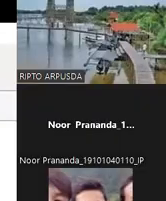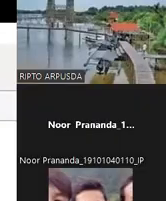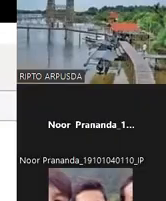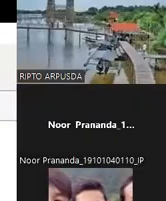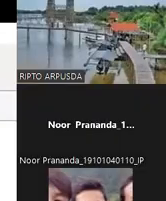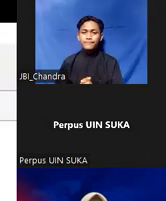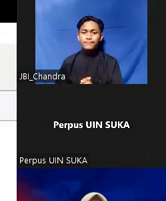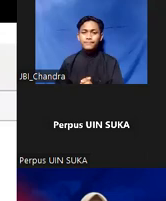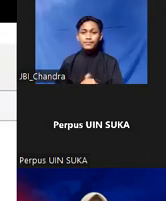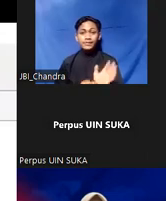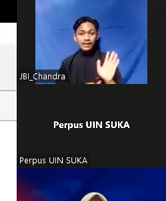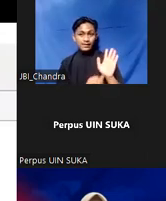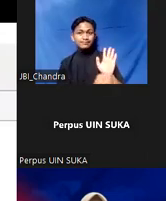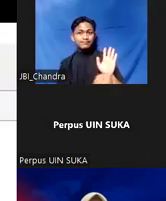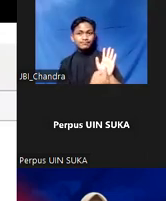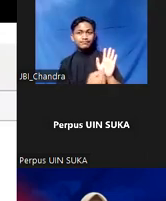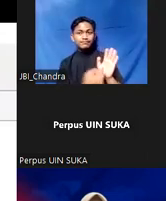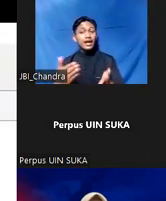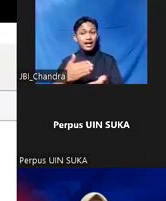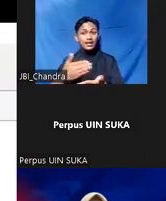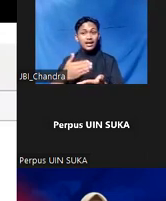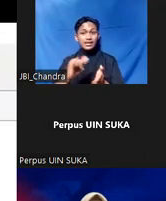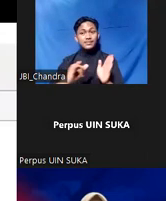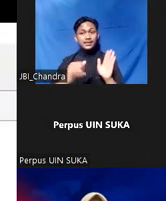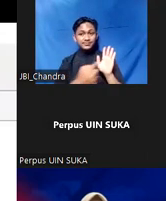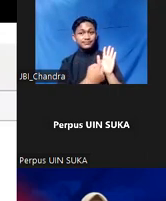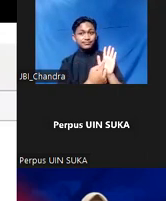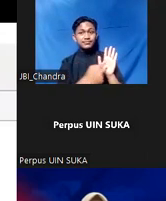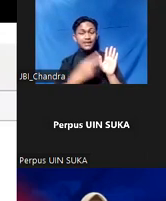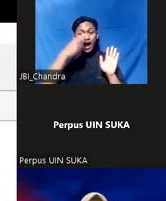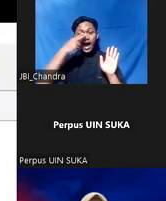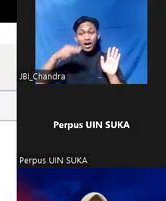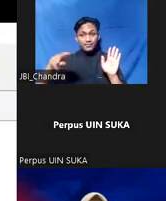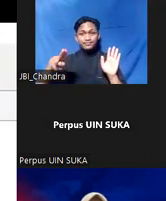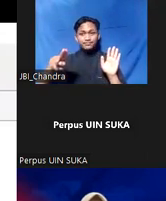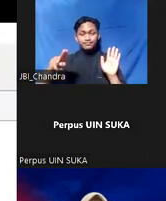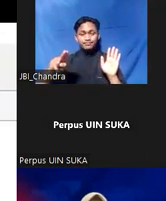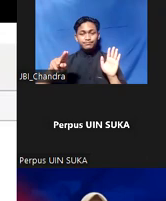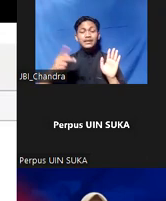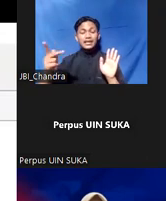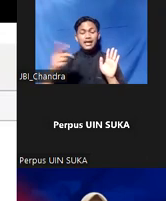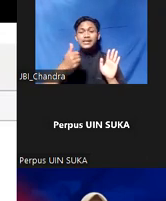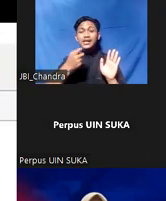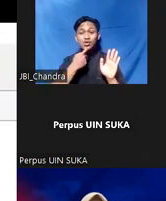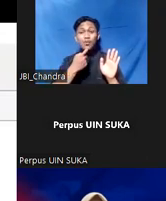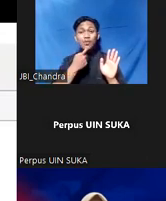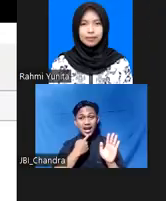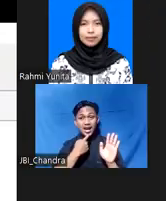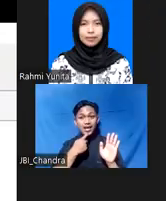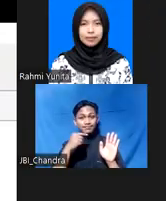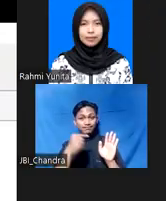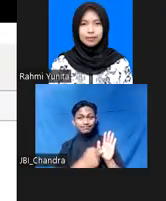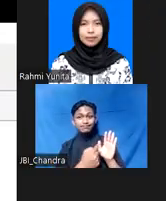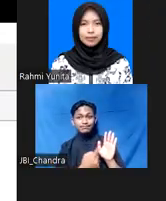yang ini datanya seperti ini yang Arab ini ya kita bisa mencoba mensitasinya nanti kita